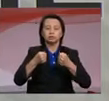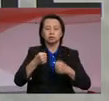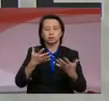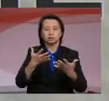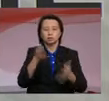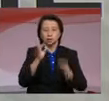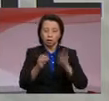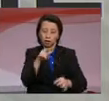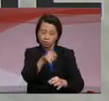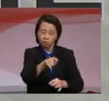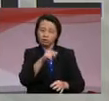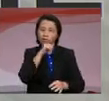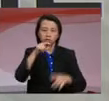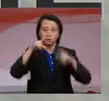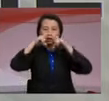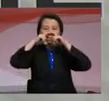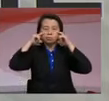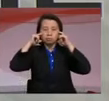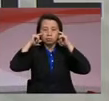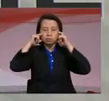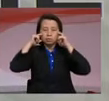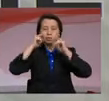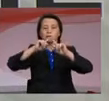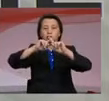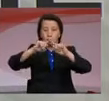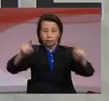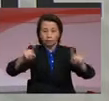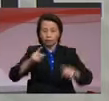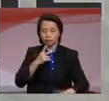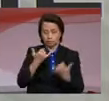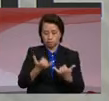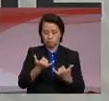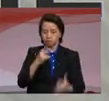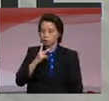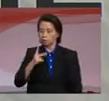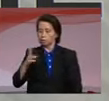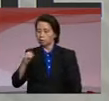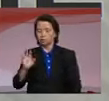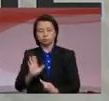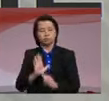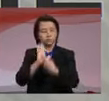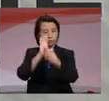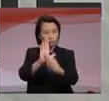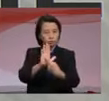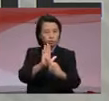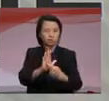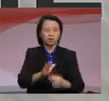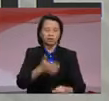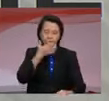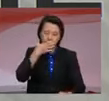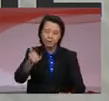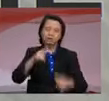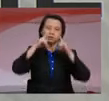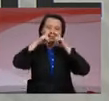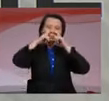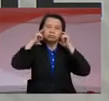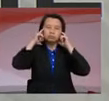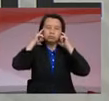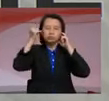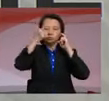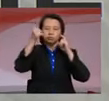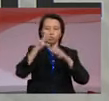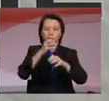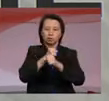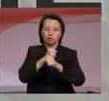kalau mereka yang tidak memakai face mask. Tetapi Kementerian Kesihatan mesyuarkan pakailah face mask kerana dia